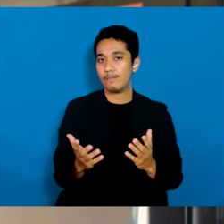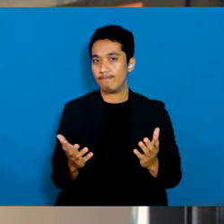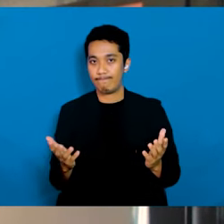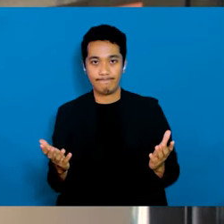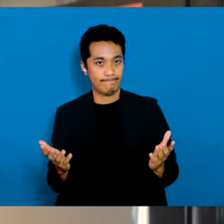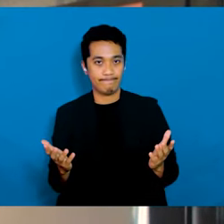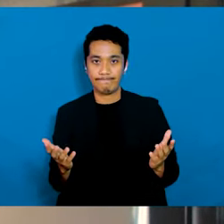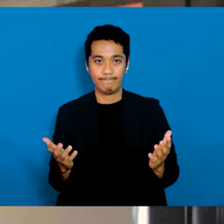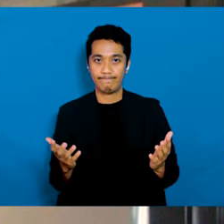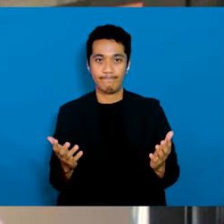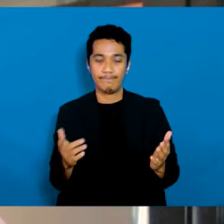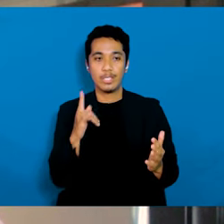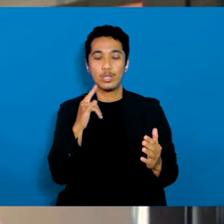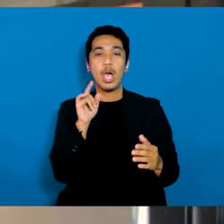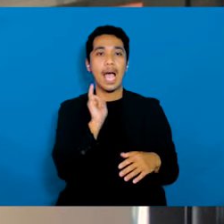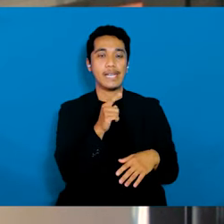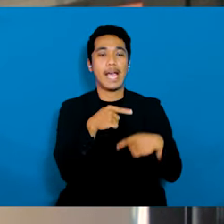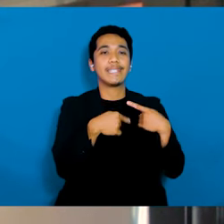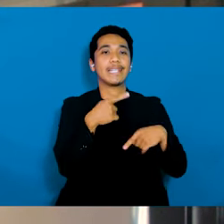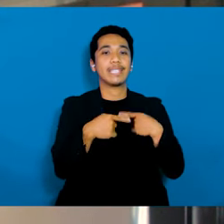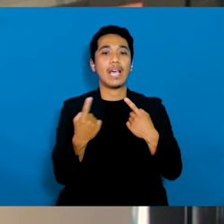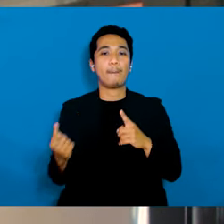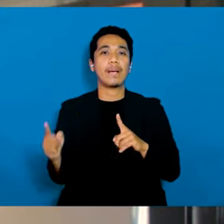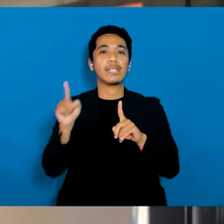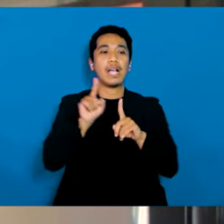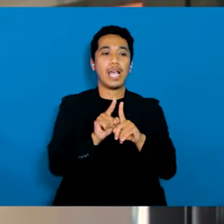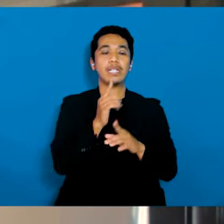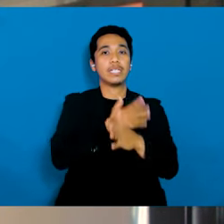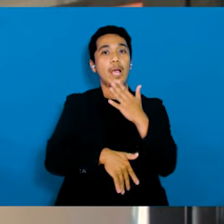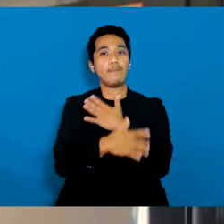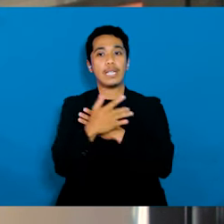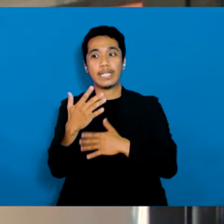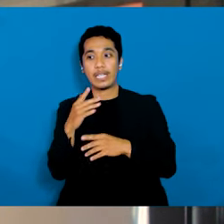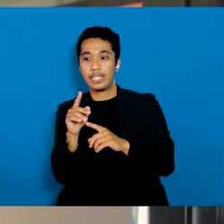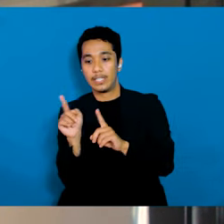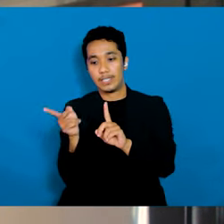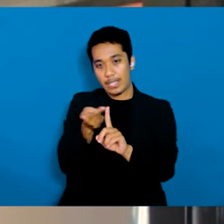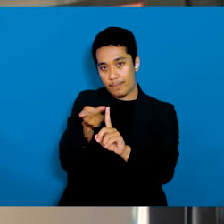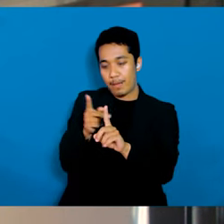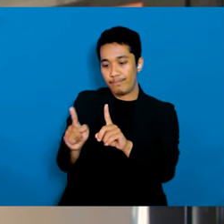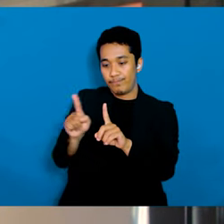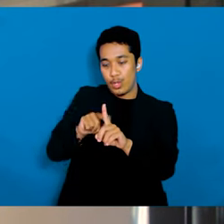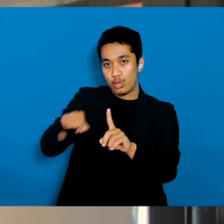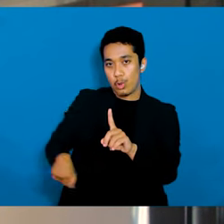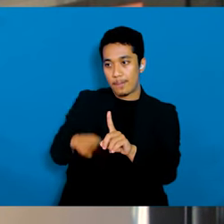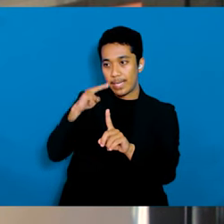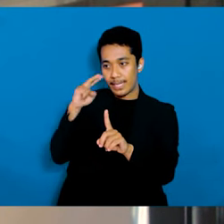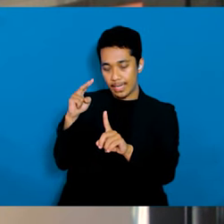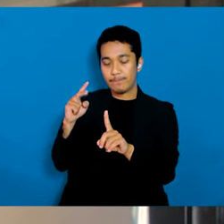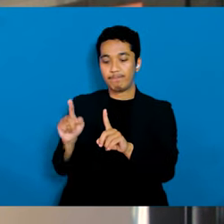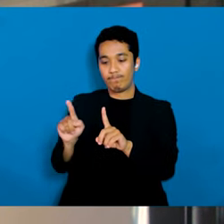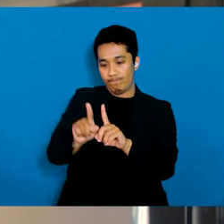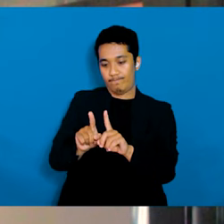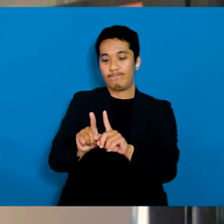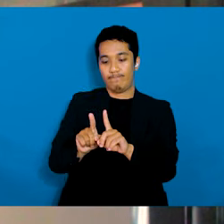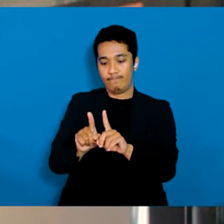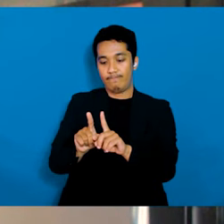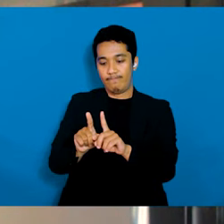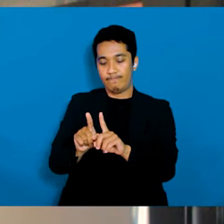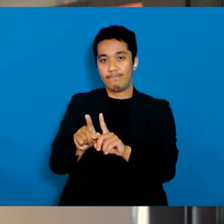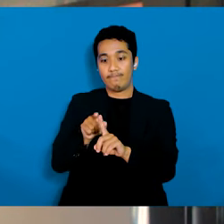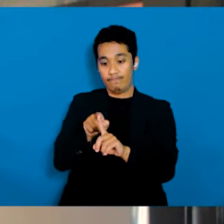dengan disabilitas. Ini ceritanya pasangan disabilitas, kemudian dia